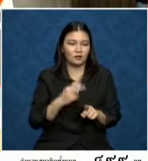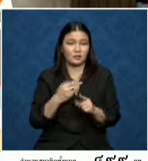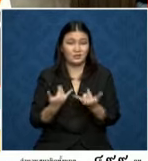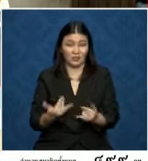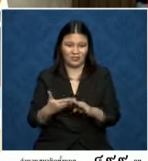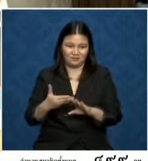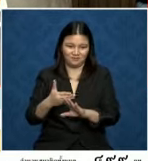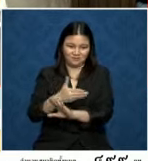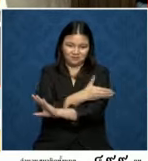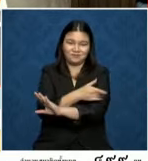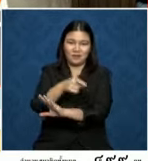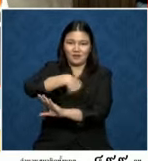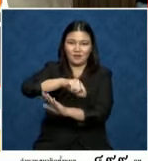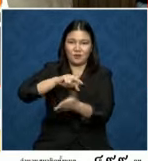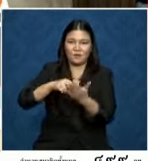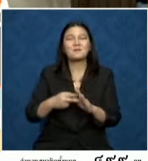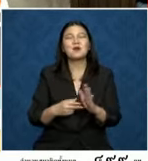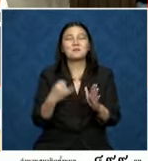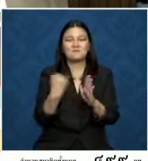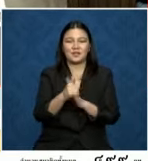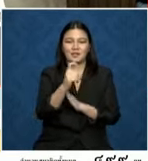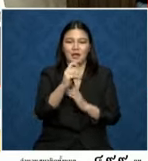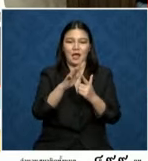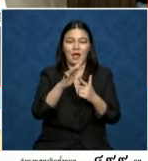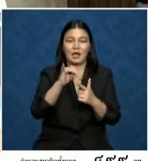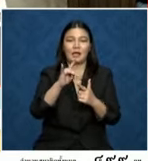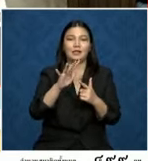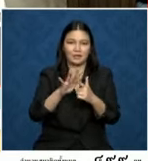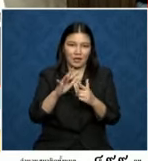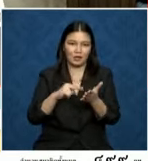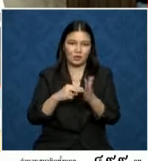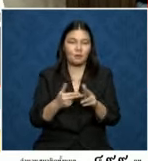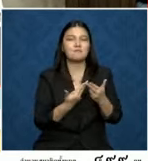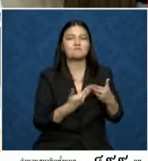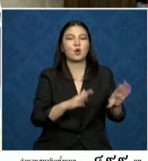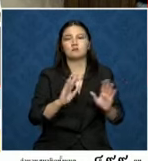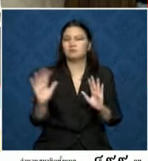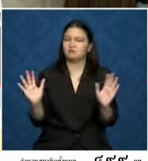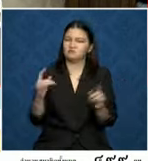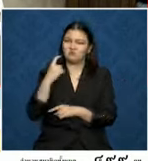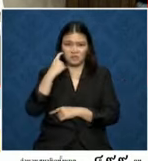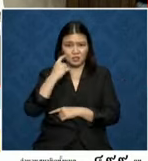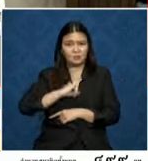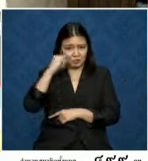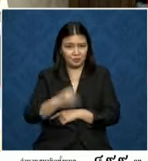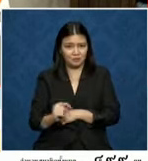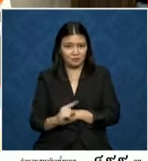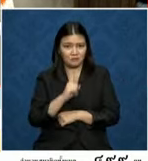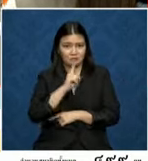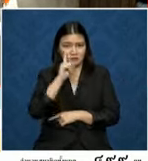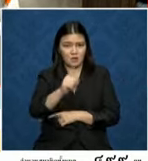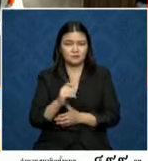บบในขั้นพิจารณาคดีก่อนประกาศใช้พระราชบัญญั